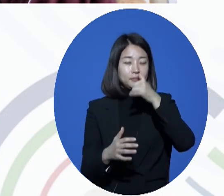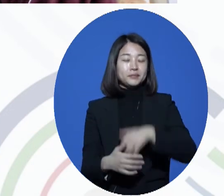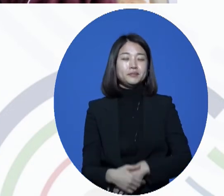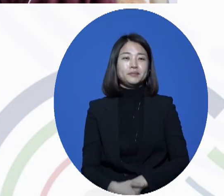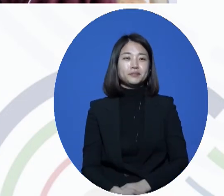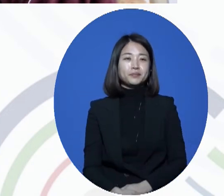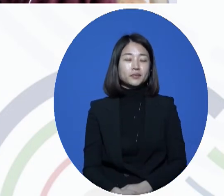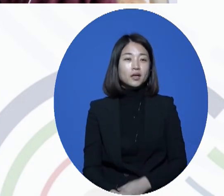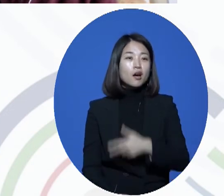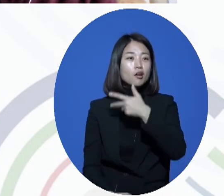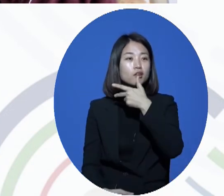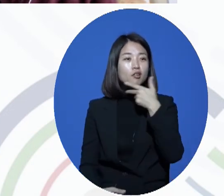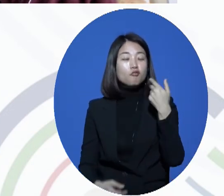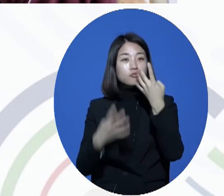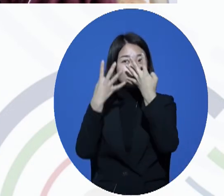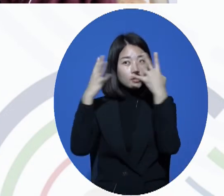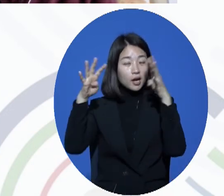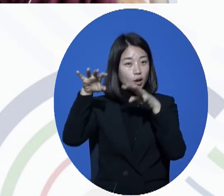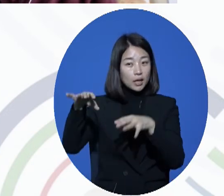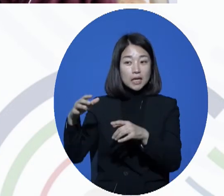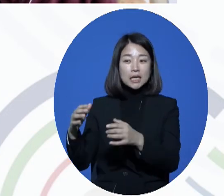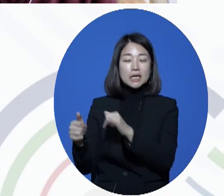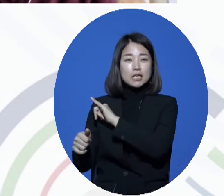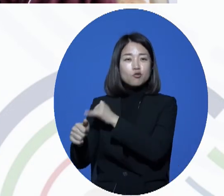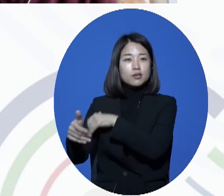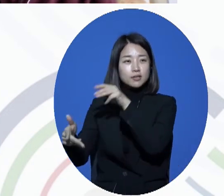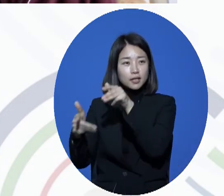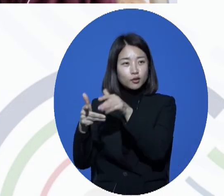프리토리아 대학의 또 인권센터,